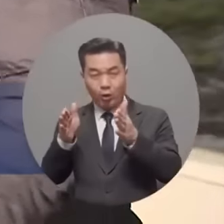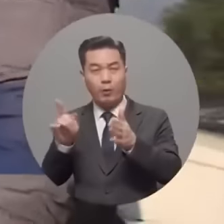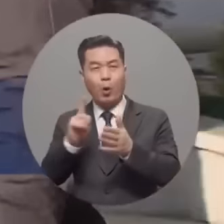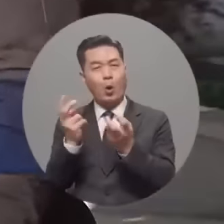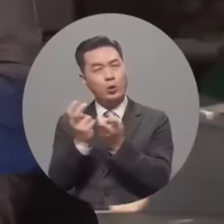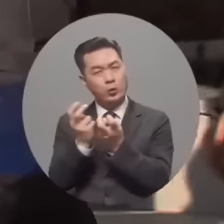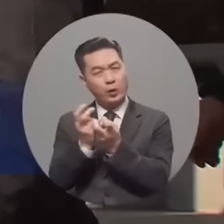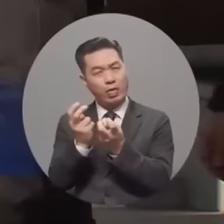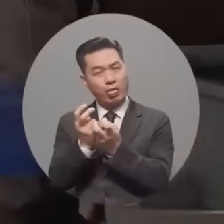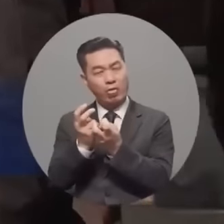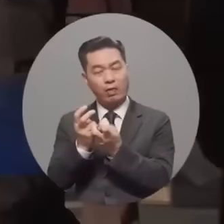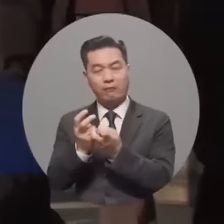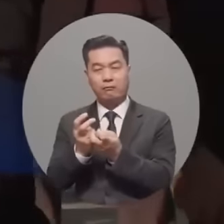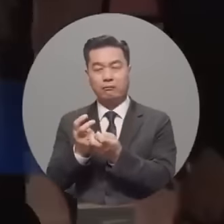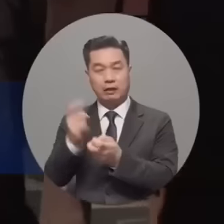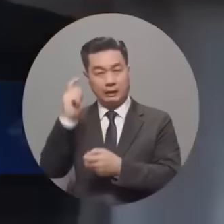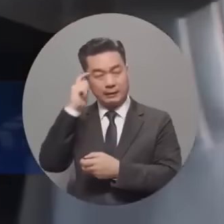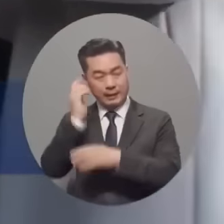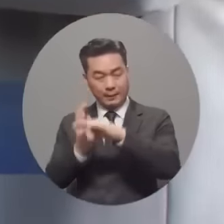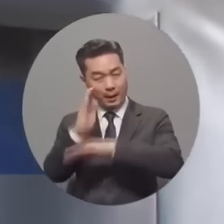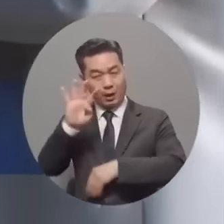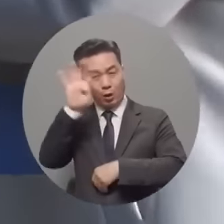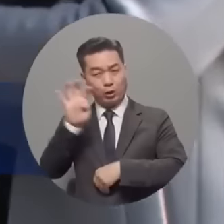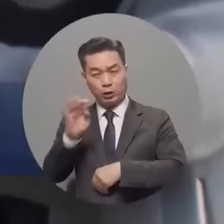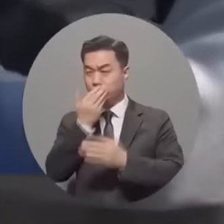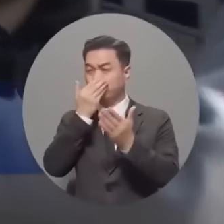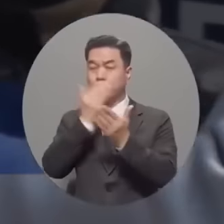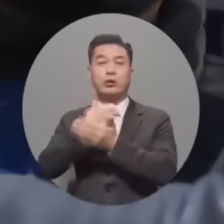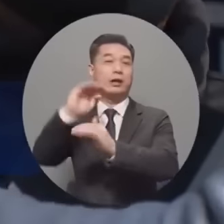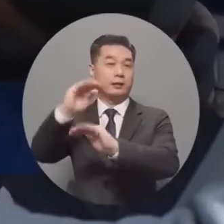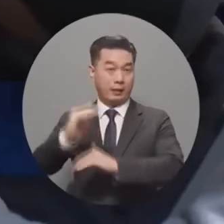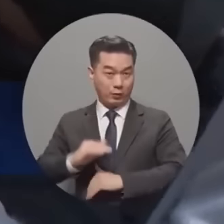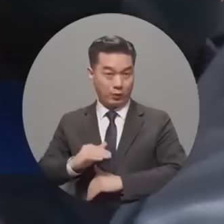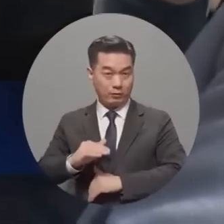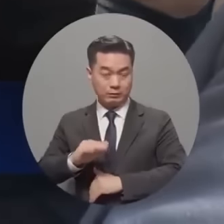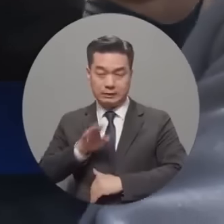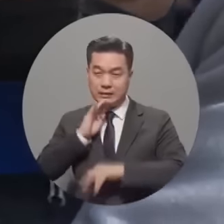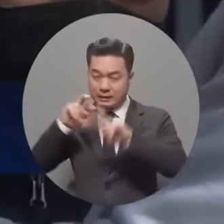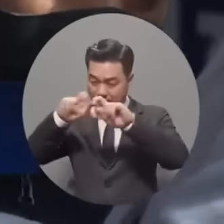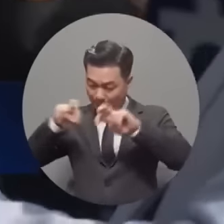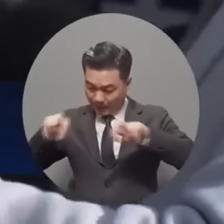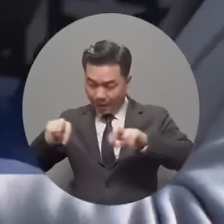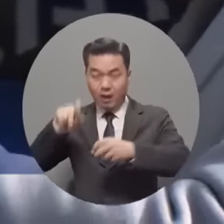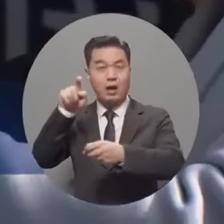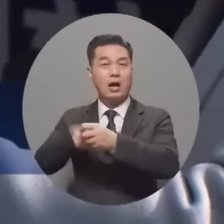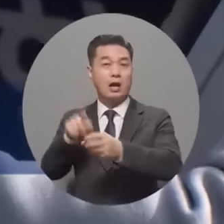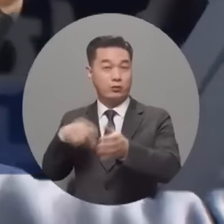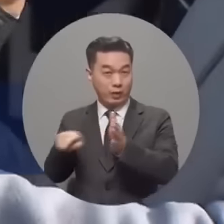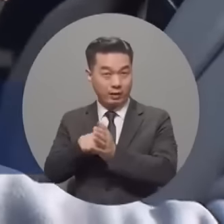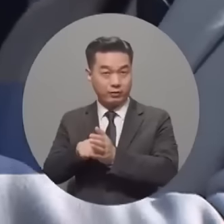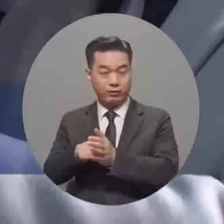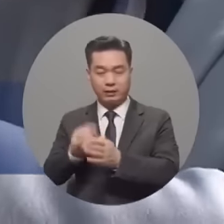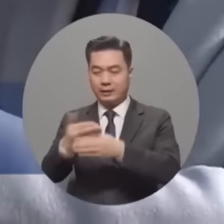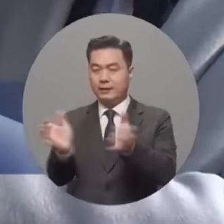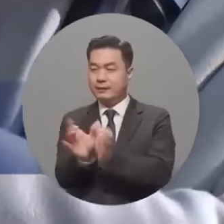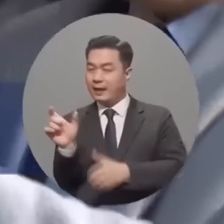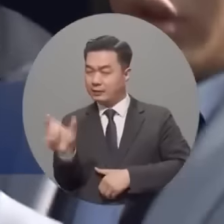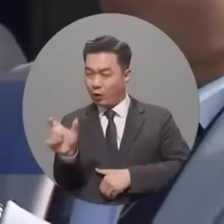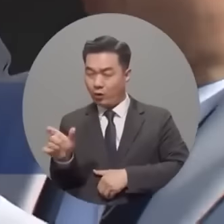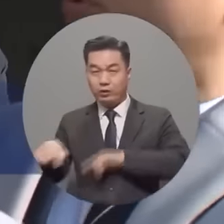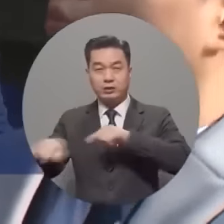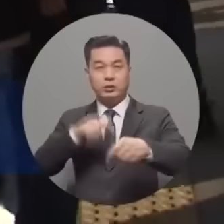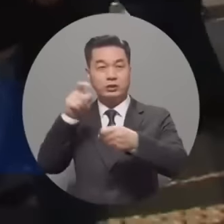이 사태의 본질을 파는 데 굉장히 중요하지 않습니까? 사태의 실체를 정확하게 파악하기 위해서는 당적이나 이런 것들, 정치적